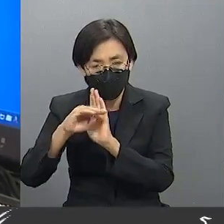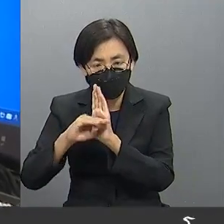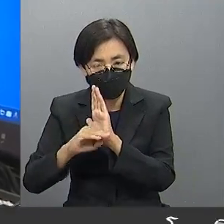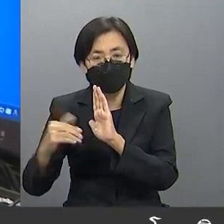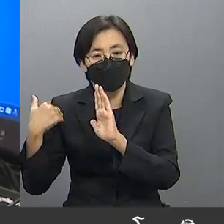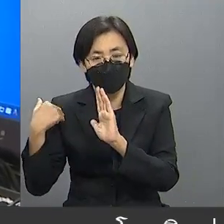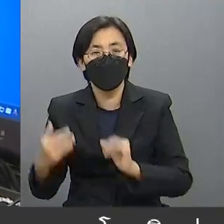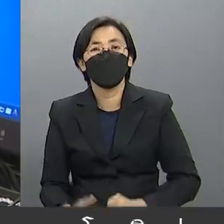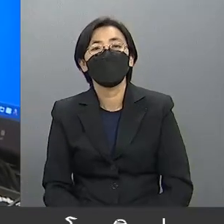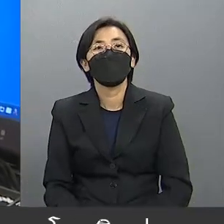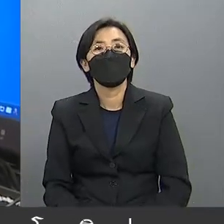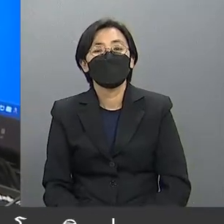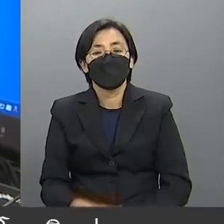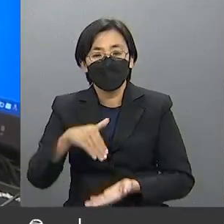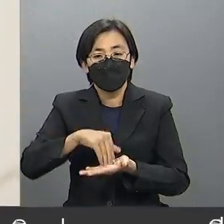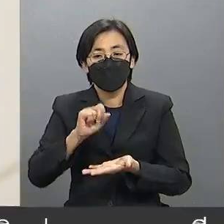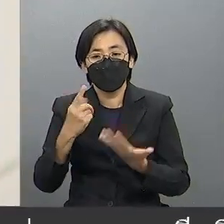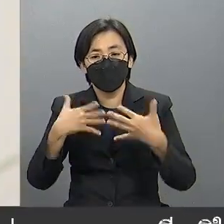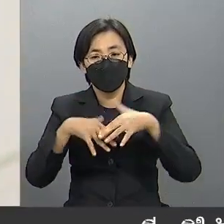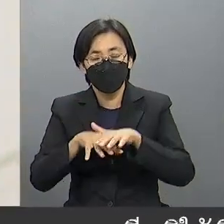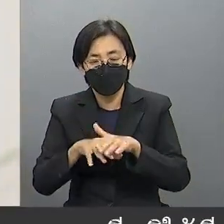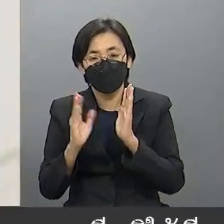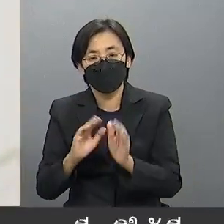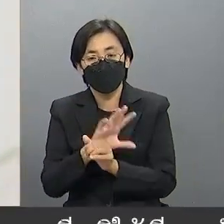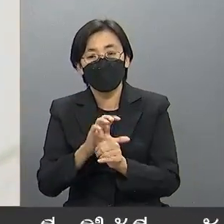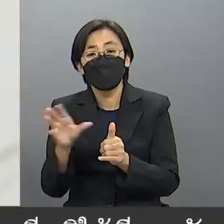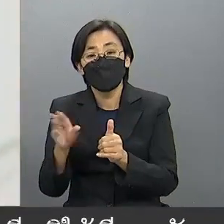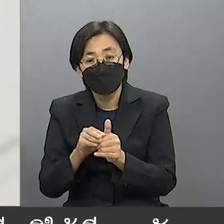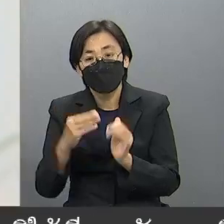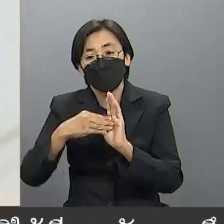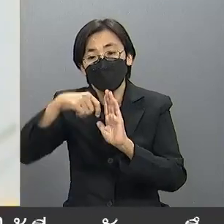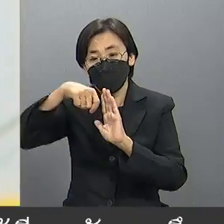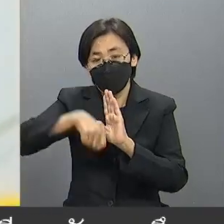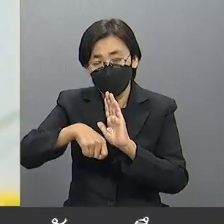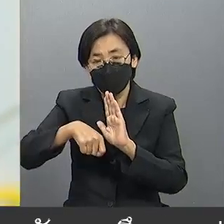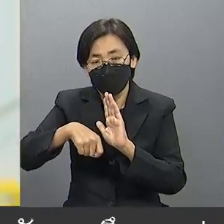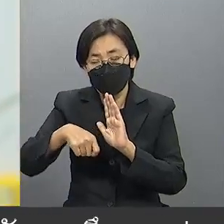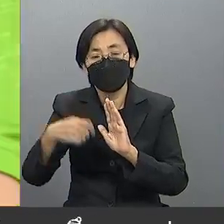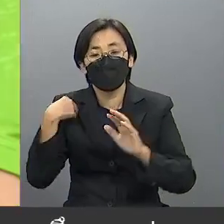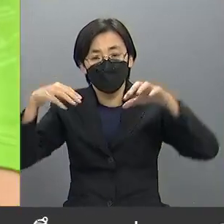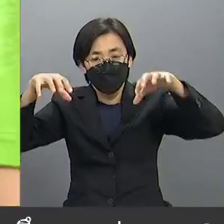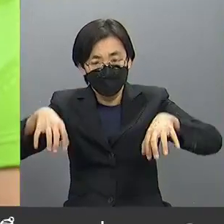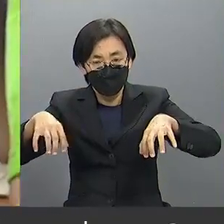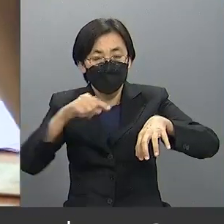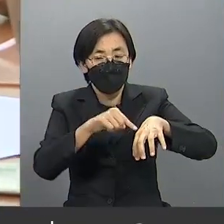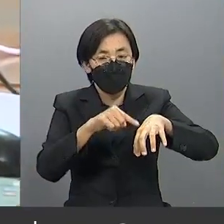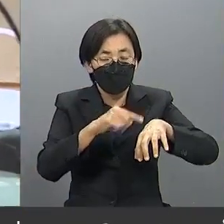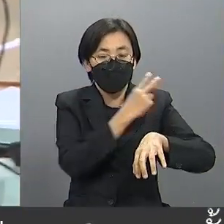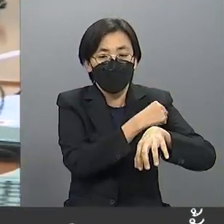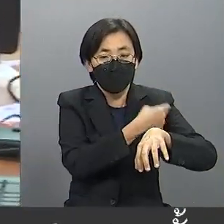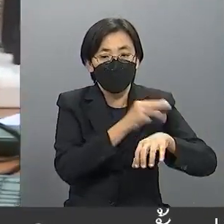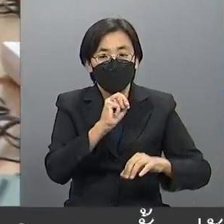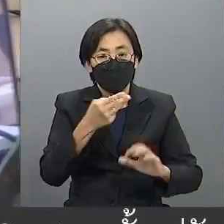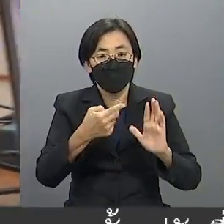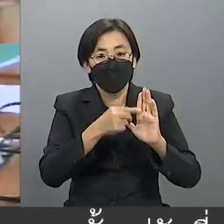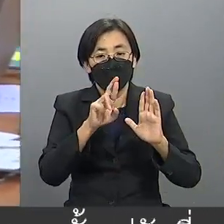ปัจจุบันศูนย์ประสานรับผู้ป่วยโควิด-19 จังหวัดนครราชสีมามี2จุดคือที่โรงพยาบาลมหาราชนครราชสีม